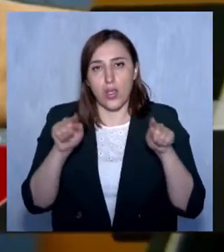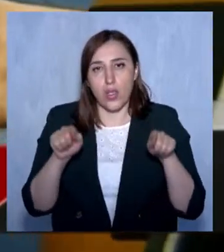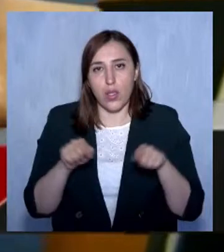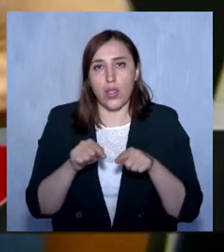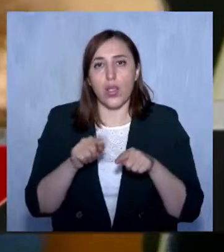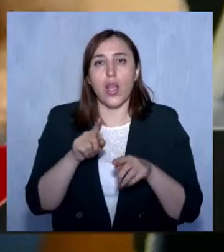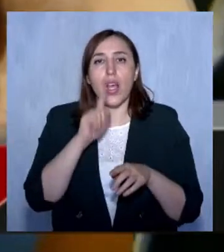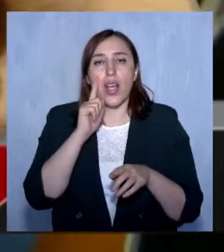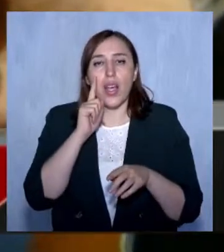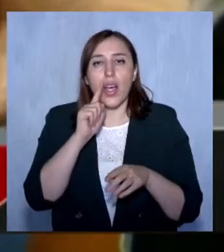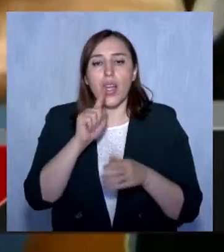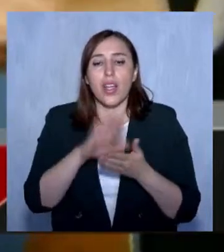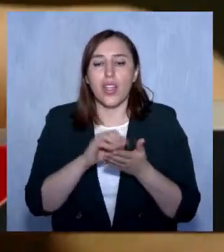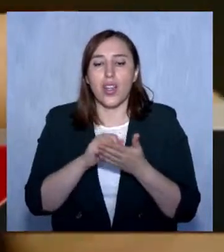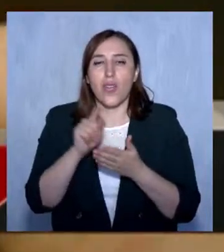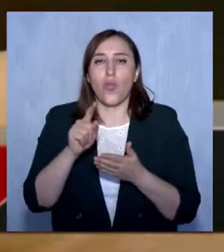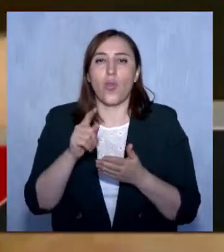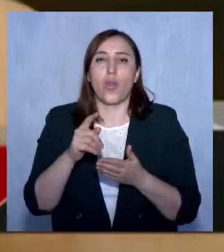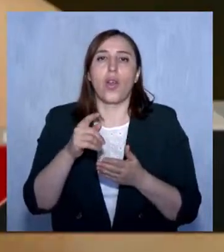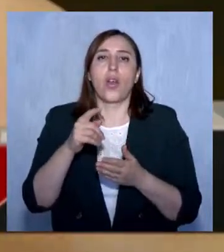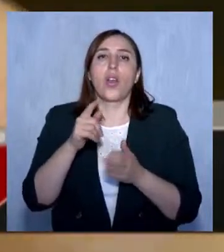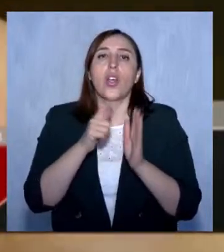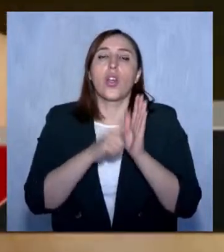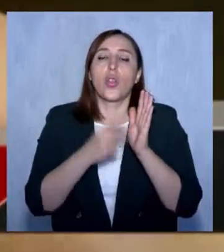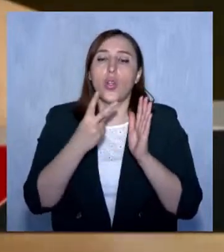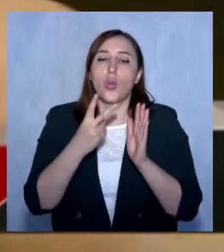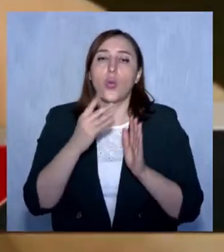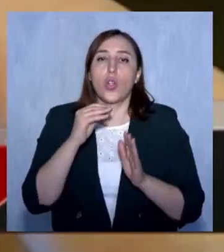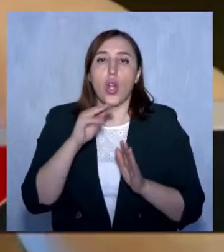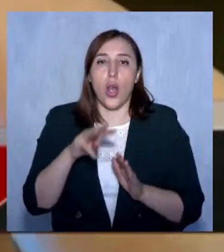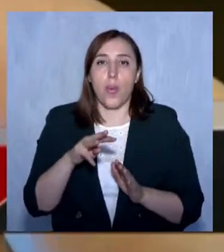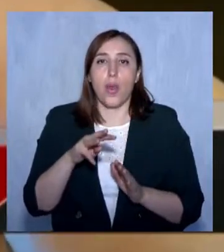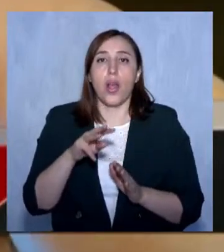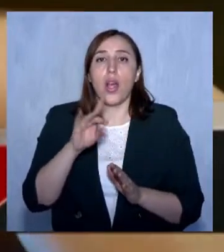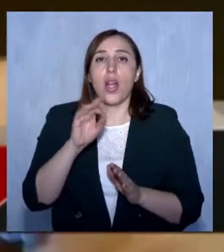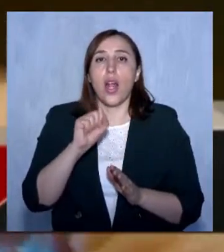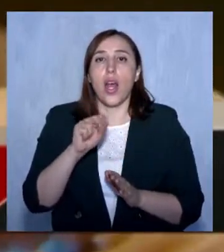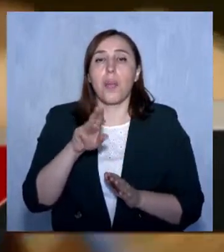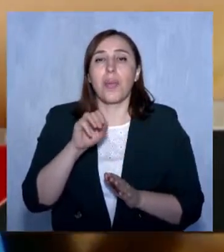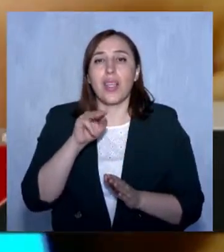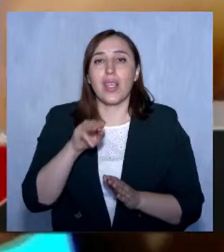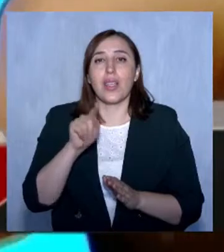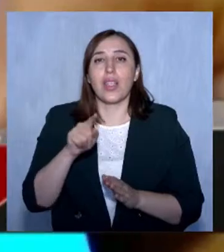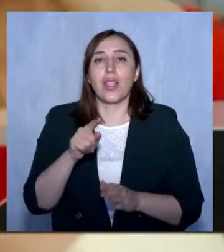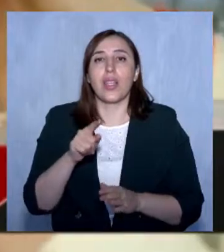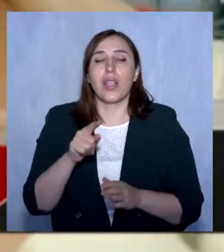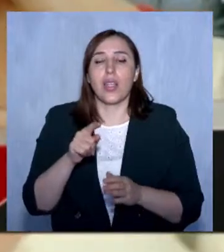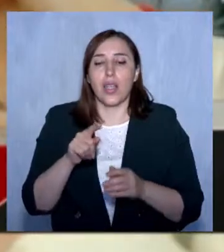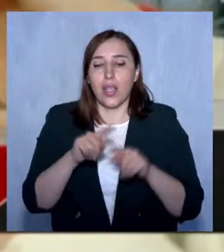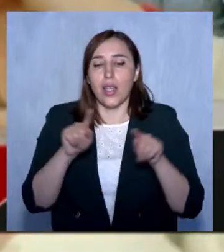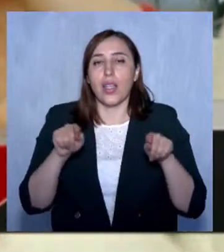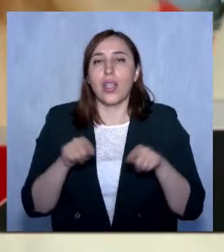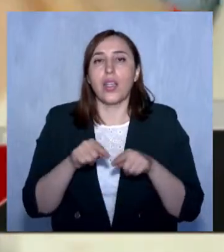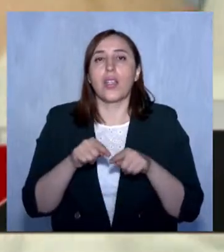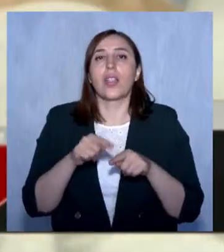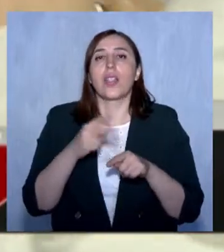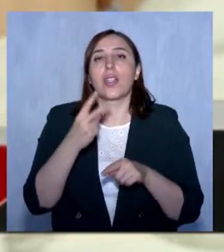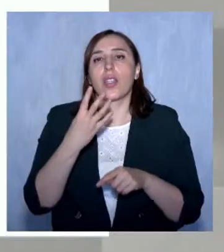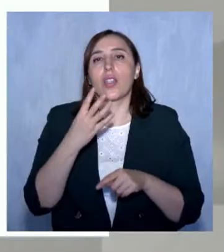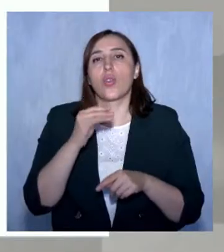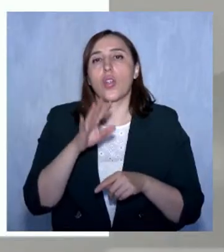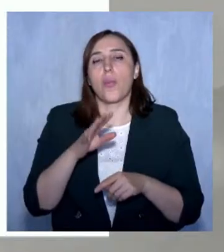որոնց կանաչ կարգավիճակ տրվում է միայն 72 ժամով, իսկ ռապիտ տեստի բացասական պատասխան ունեցողներին 24